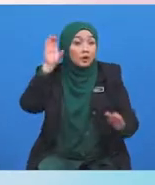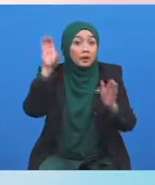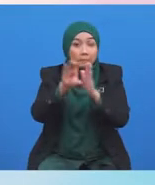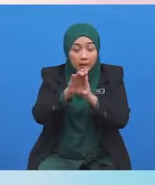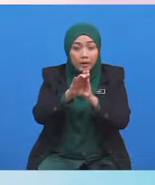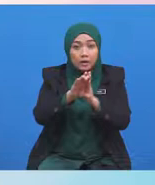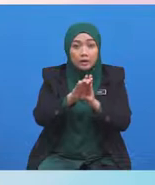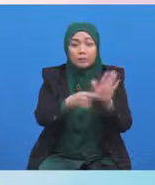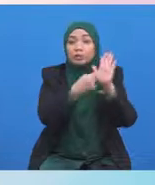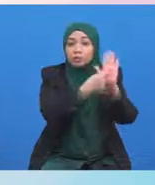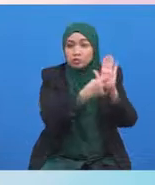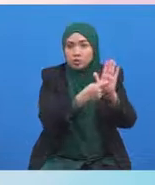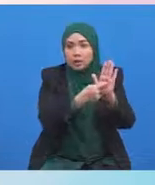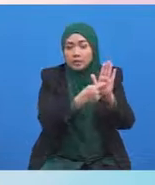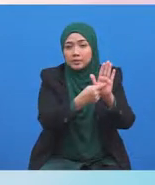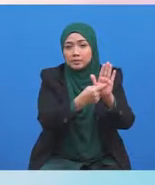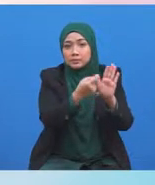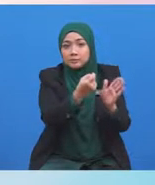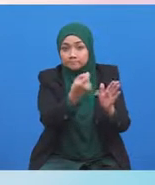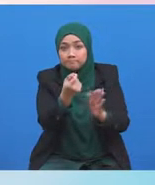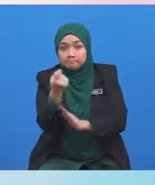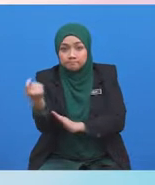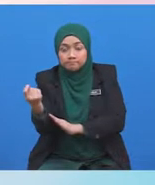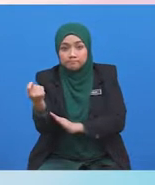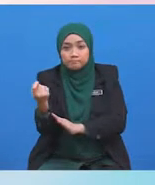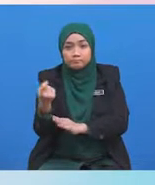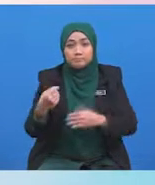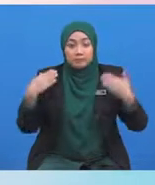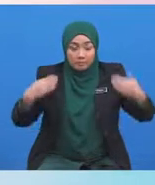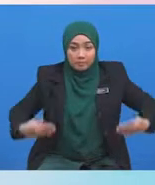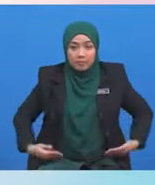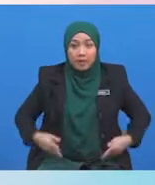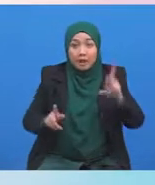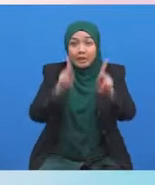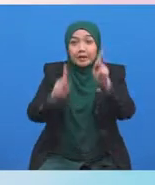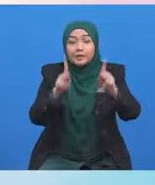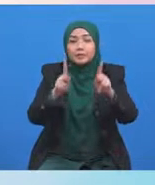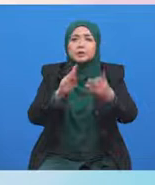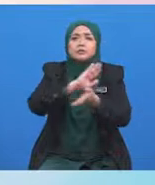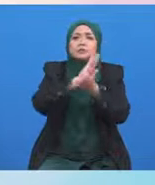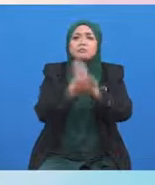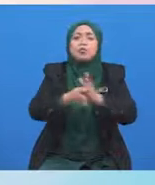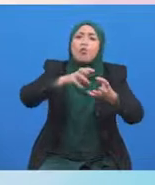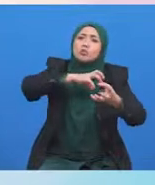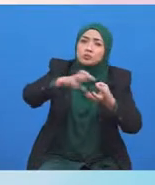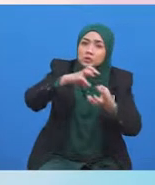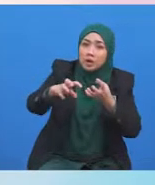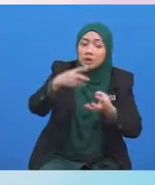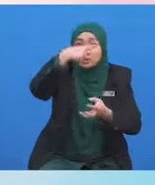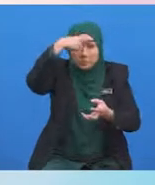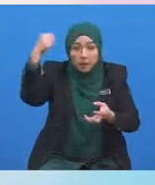Gambar menunjukkan sebahagian daripada badan kereta mengalami kemusnahan akibat kejadian tanah